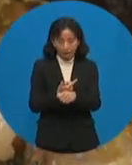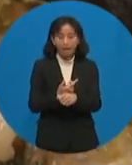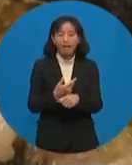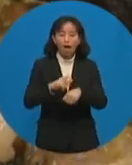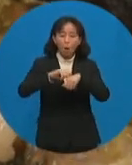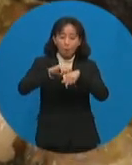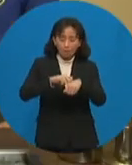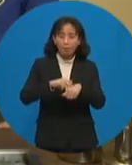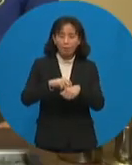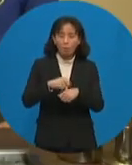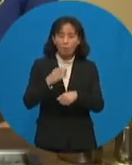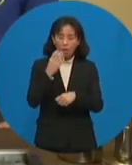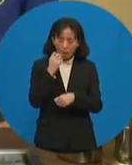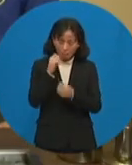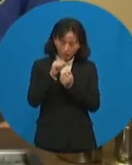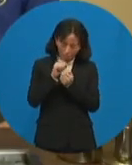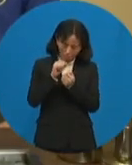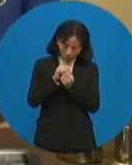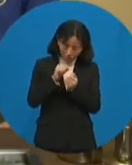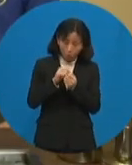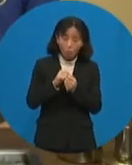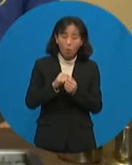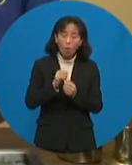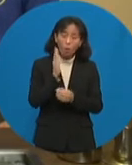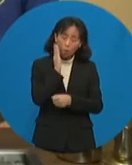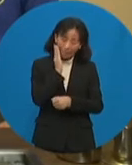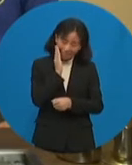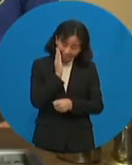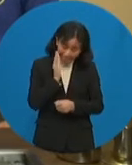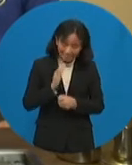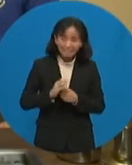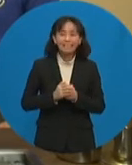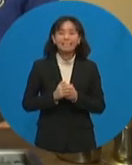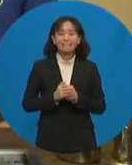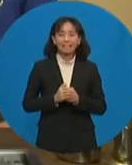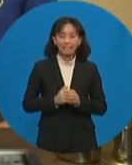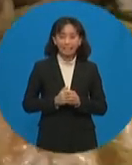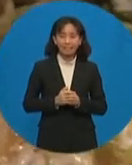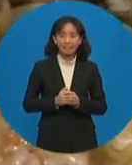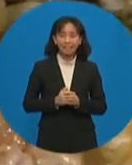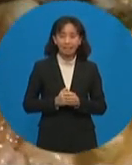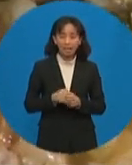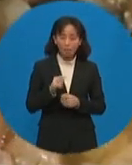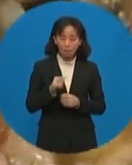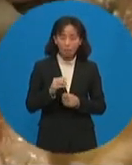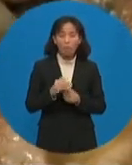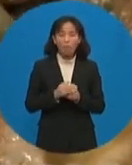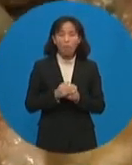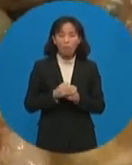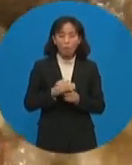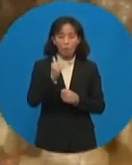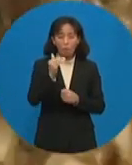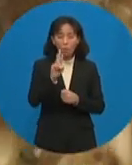出てきますし、 す、ね、 キャベツの甘さも出てくるので、それと相まってとっても絶妙ですね、 はい、ありがとうございます。 コラーゲンたっぷり